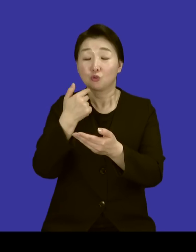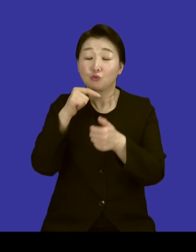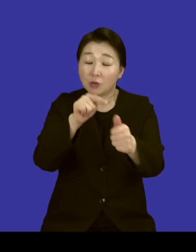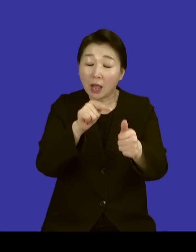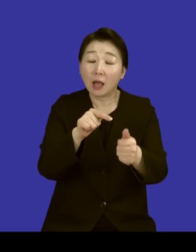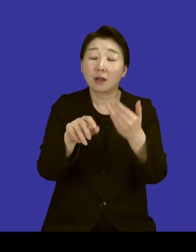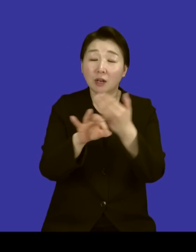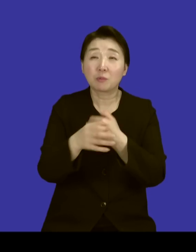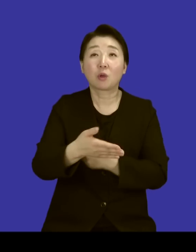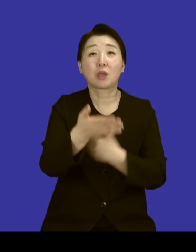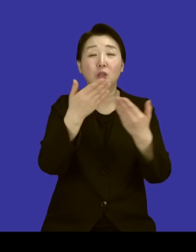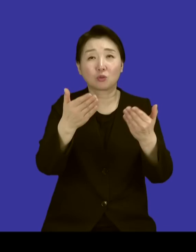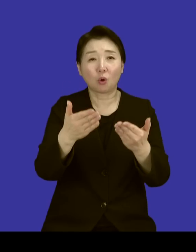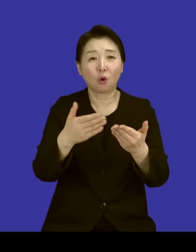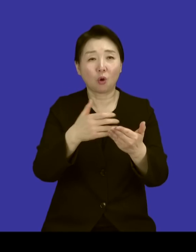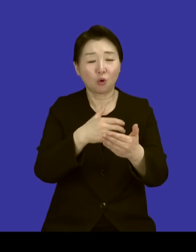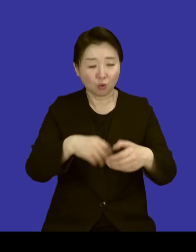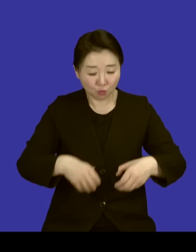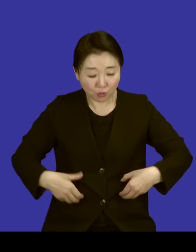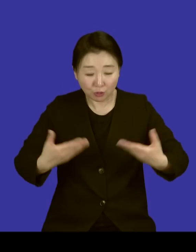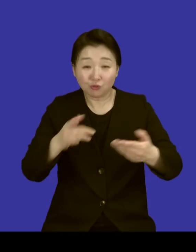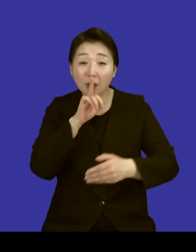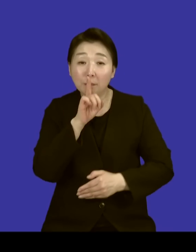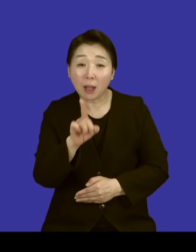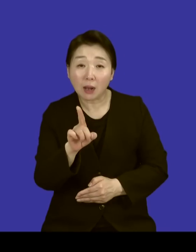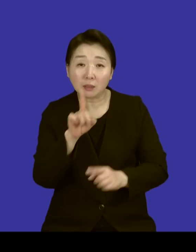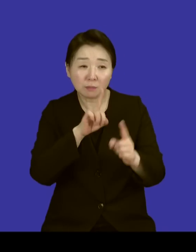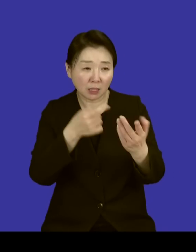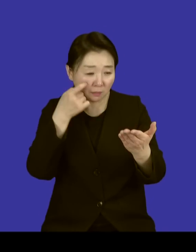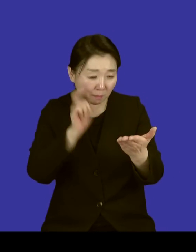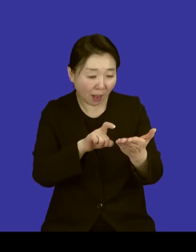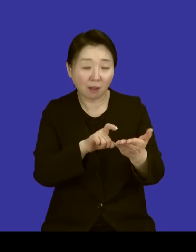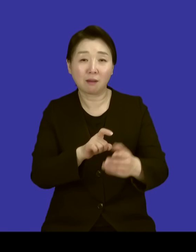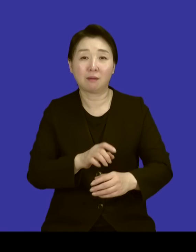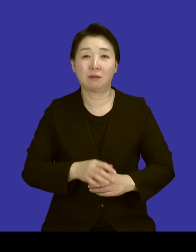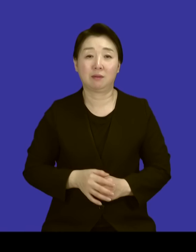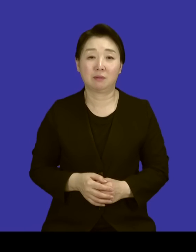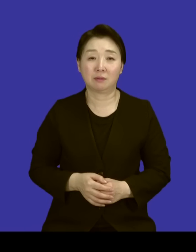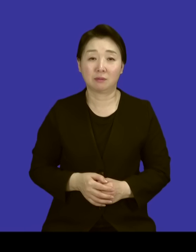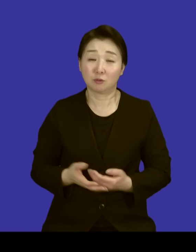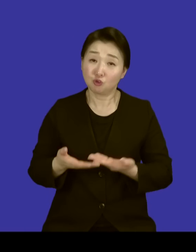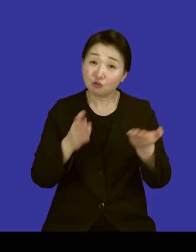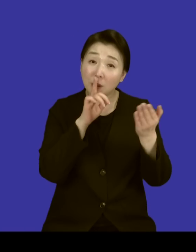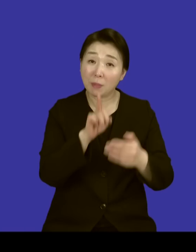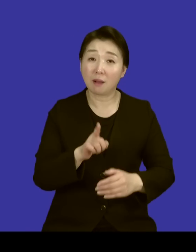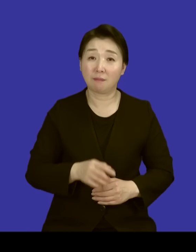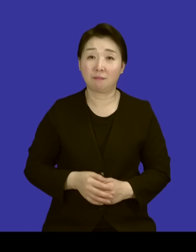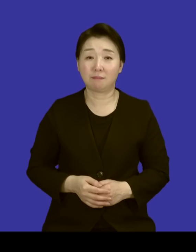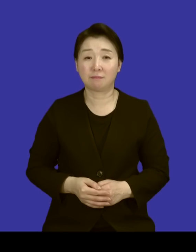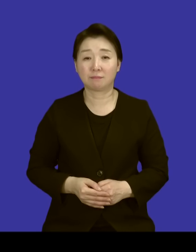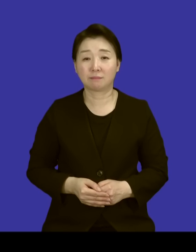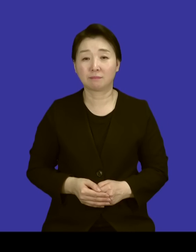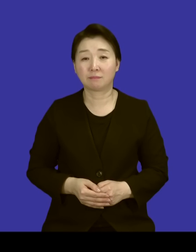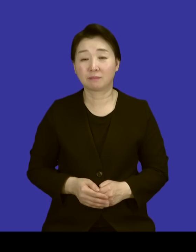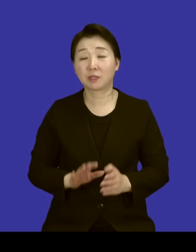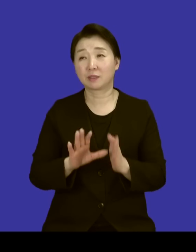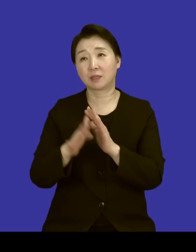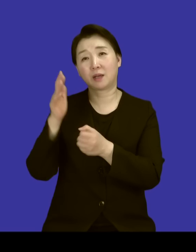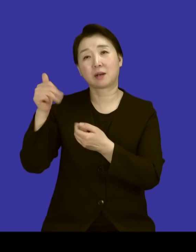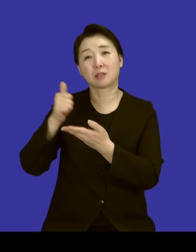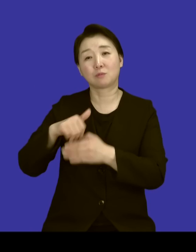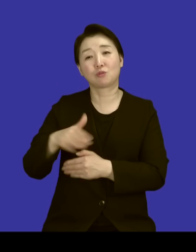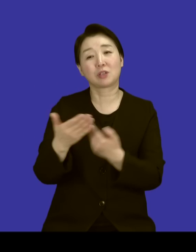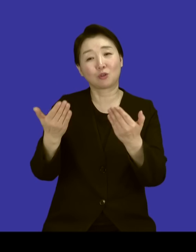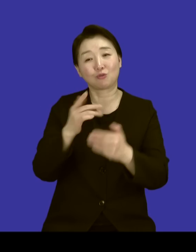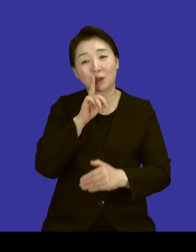후히 줄 것이다 막 이런 말씀 있잖아요. 그 말씀이 제 눈에 딱 오는 거예요. 주라는 거죠. 그러면 하나님께서 우리에게